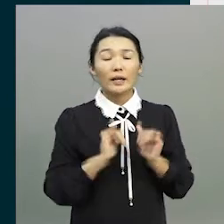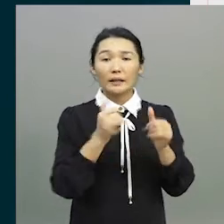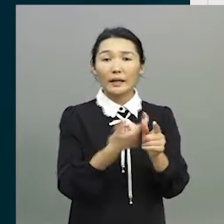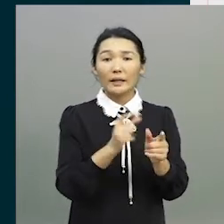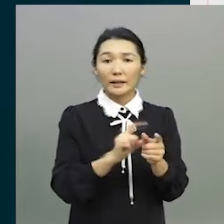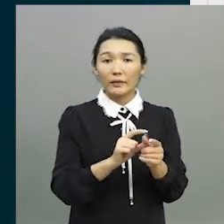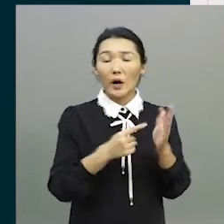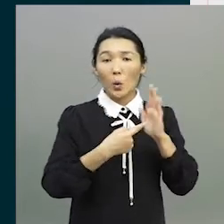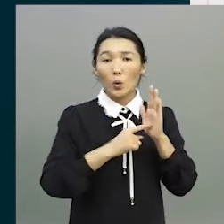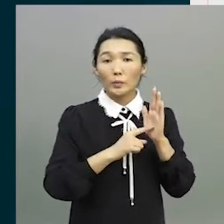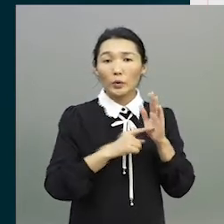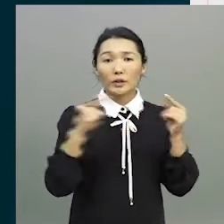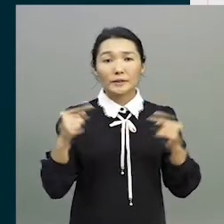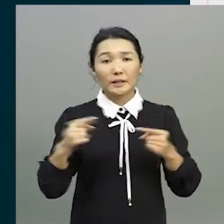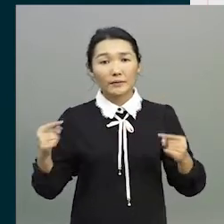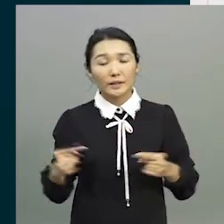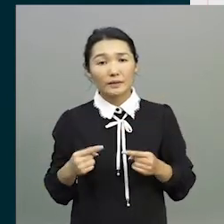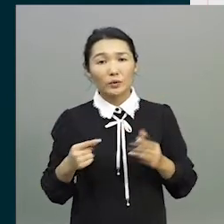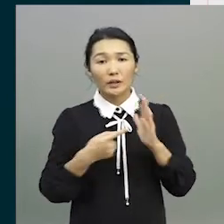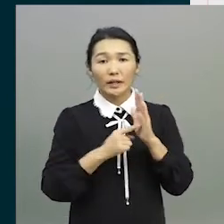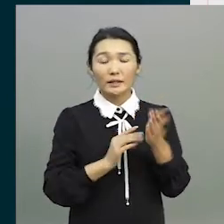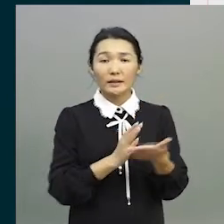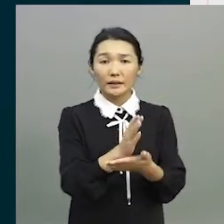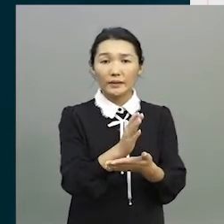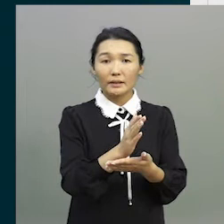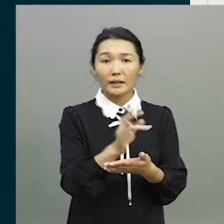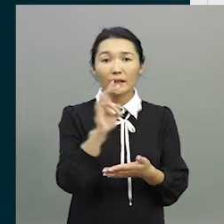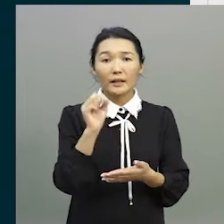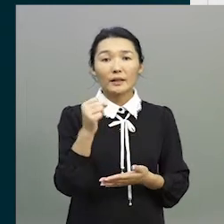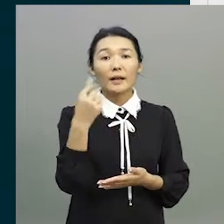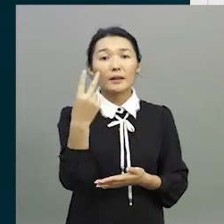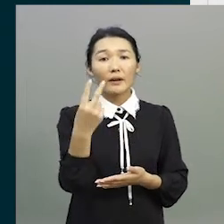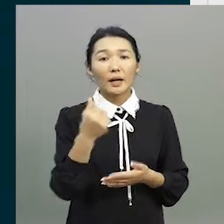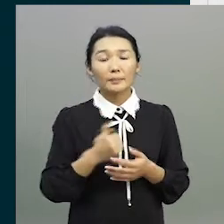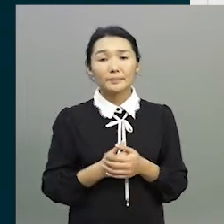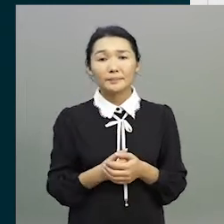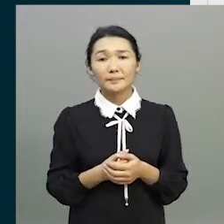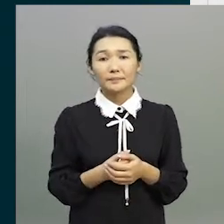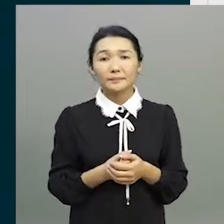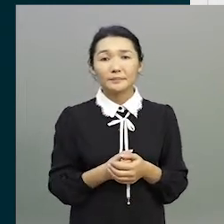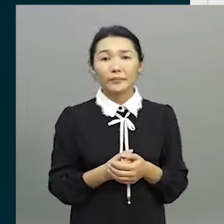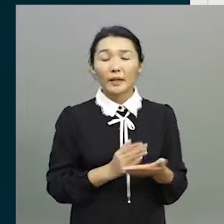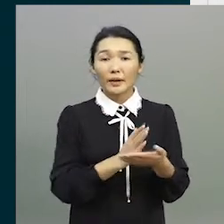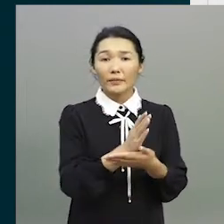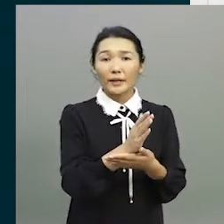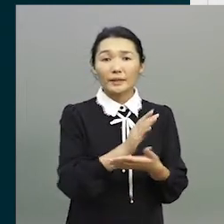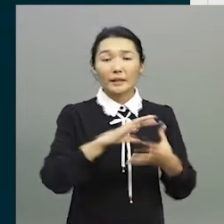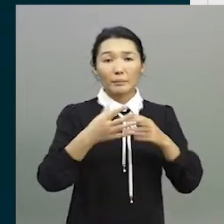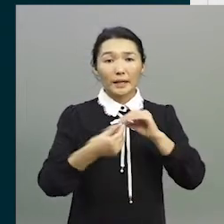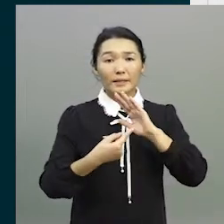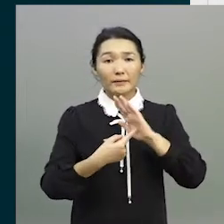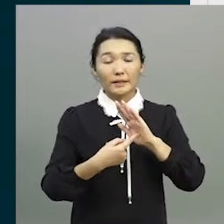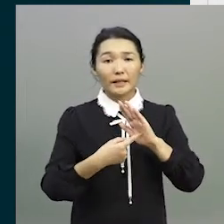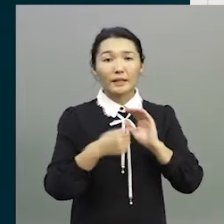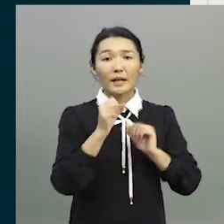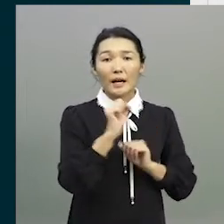умножим соответствующие координаты вектора на 2 вектор произведения вектора